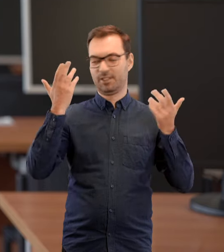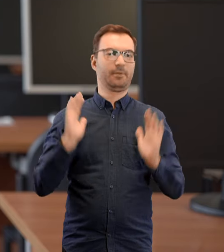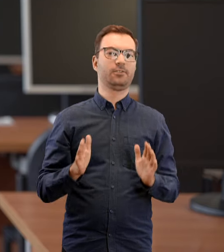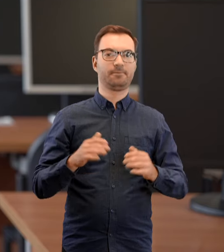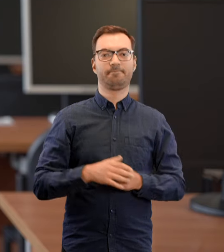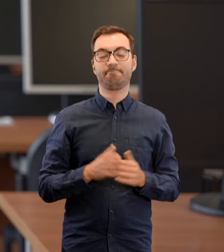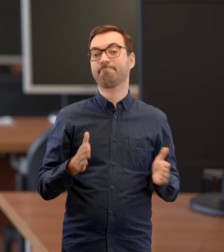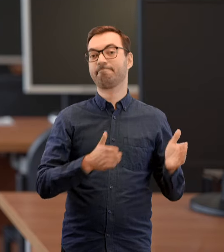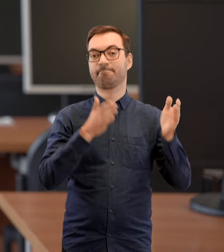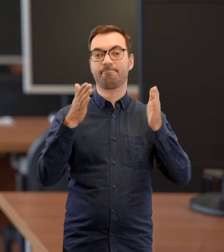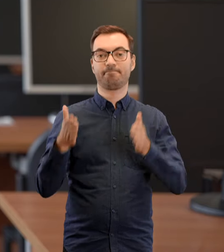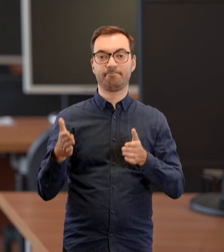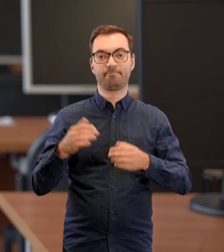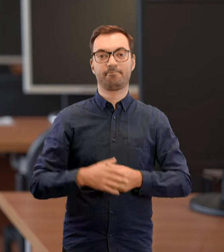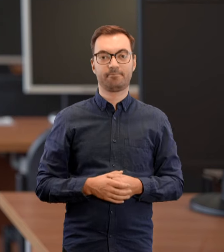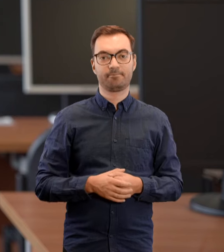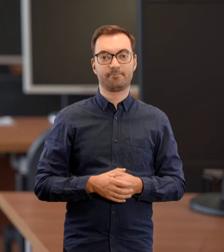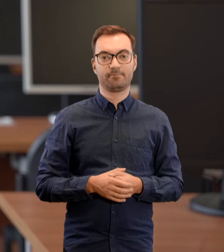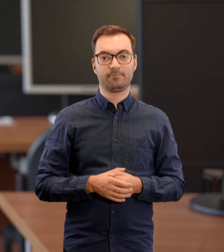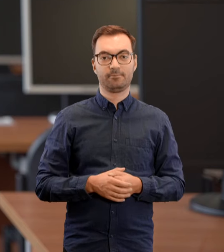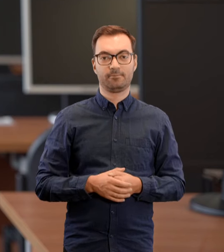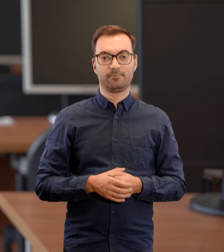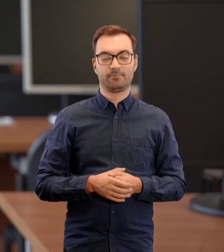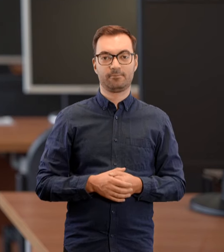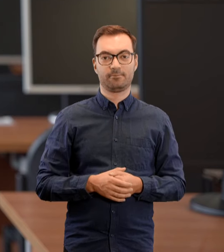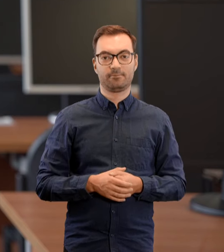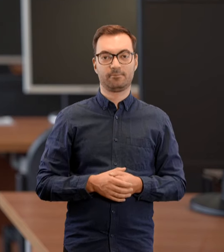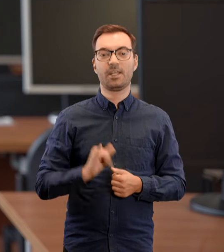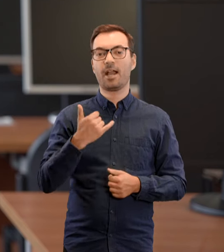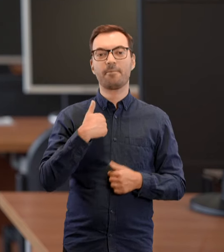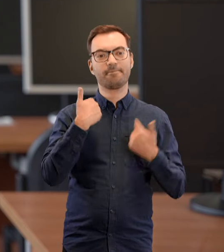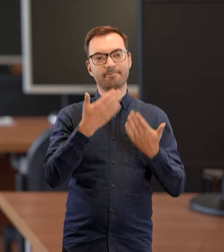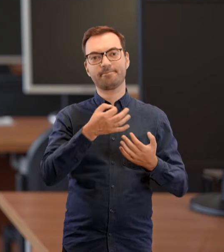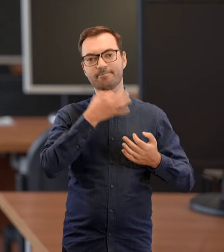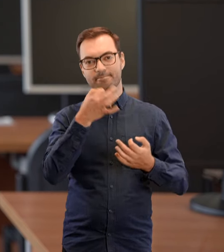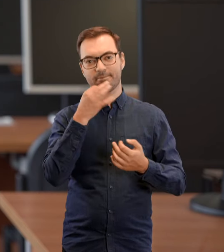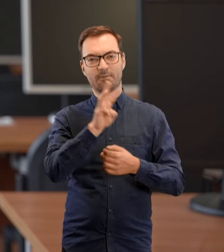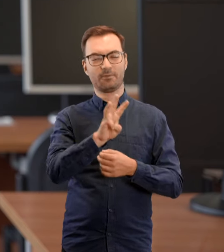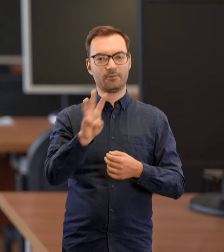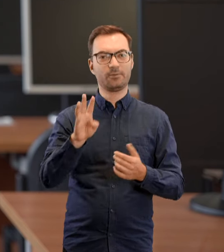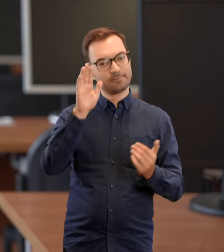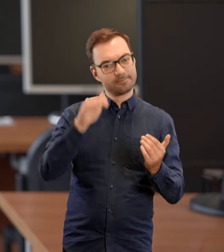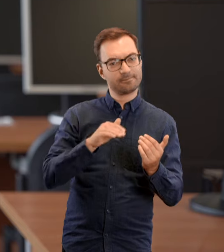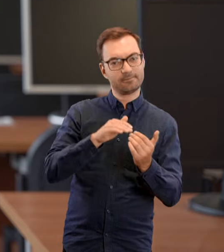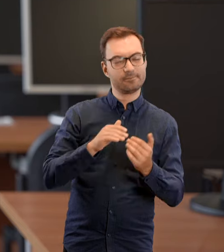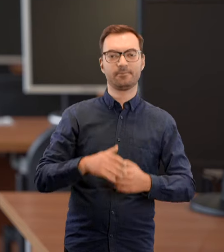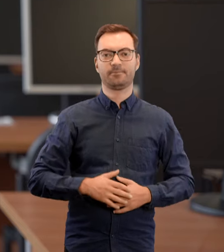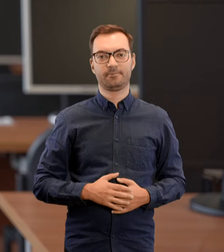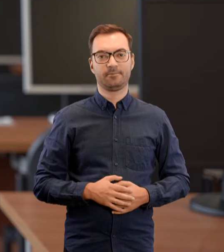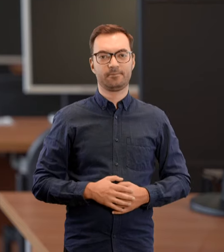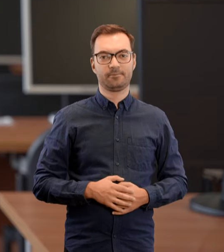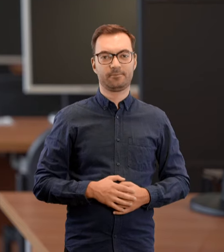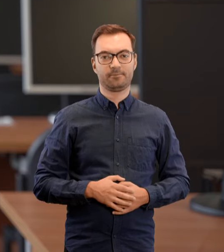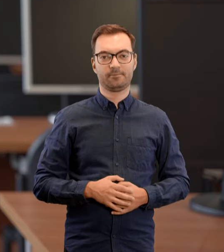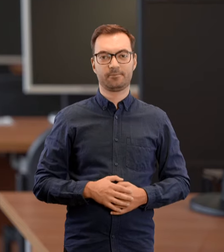Następnym aspektem umożliwiającym poprawienie korzystania ze strony dla osób z niepełnosprawnościami jest